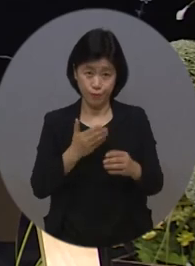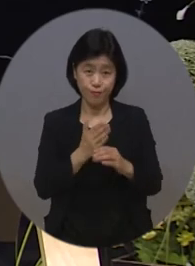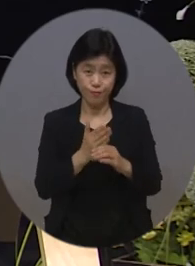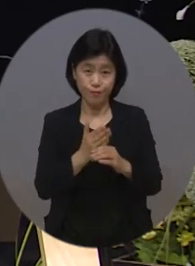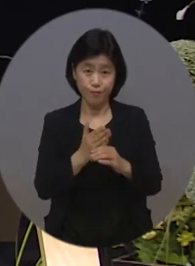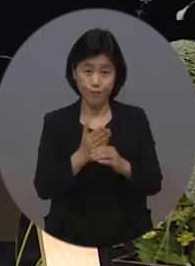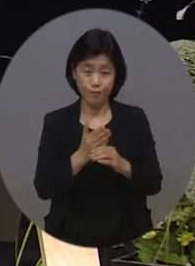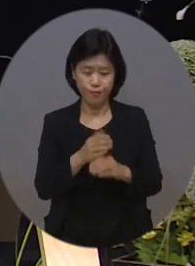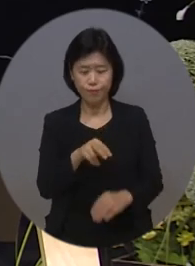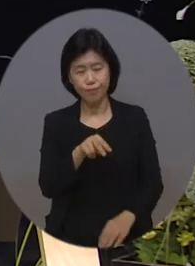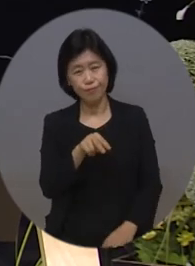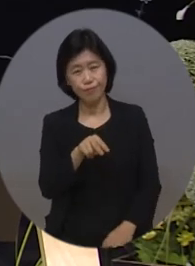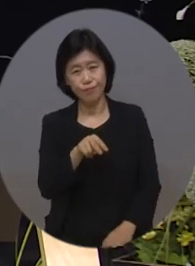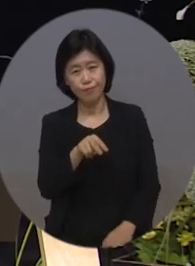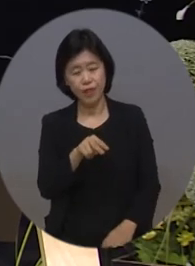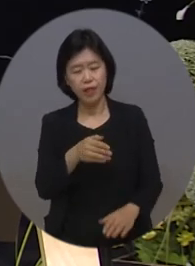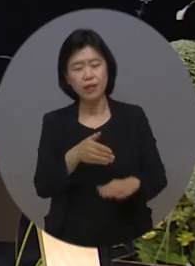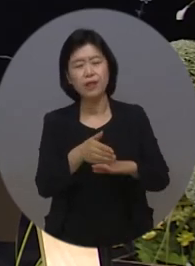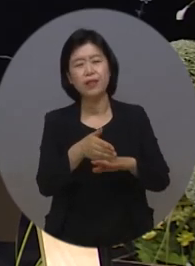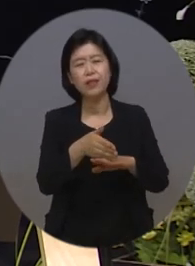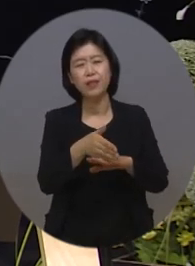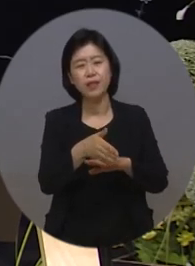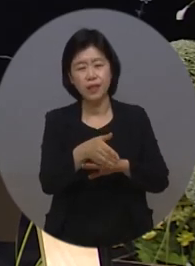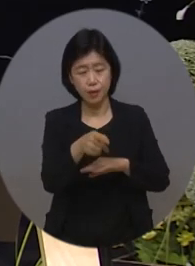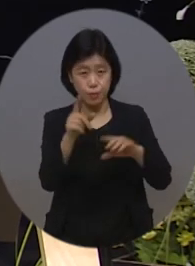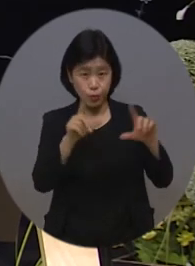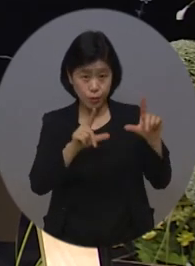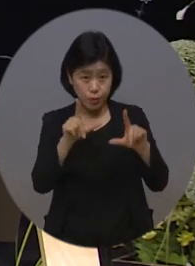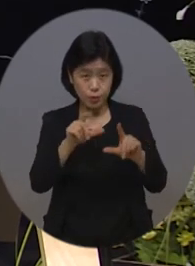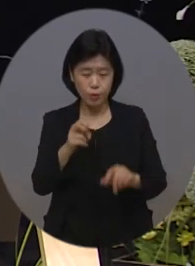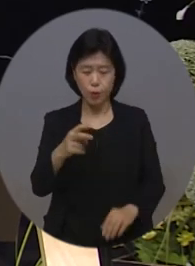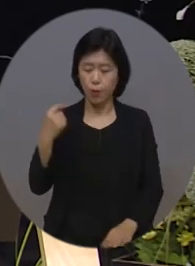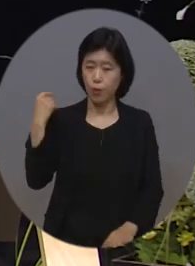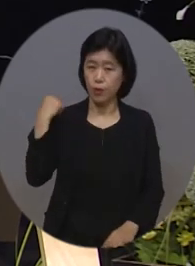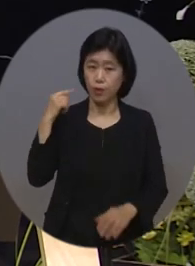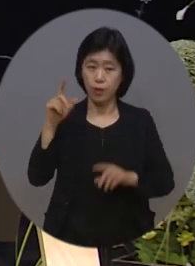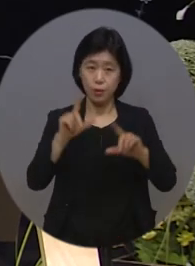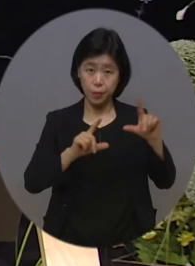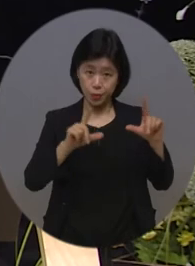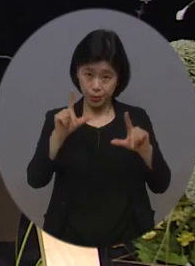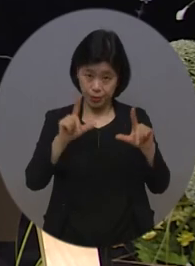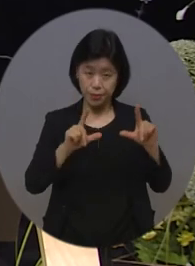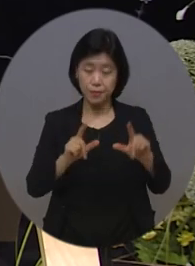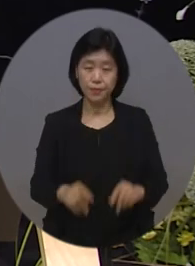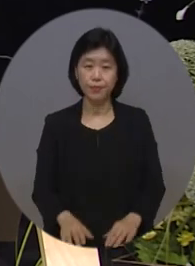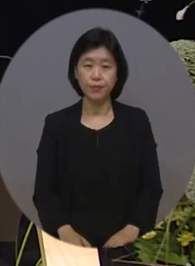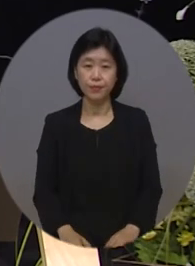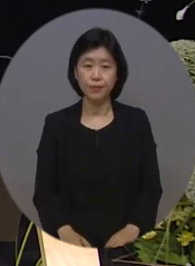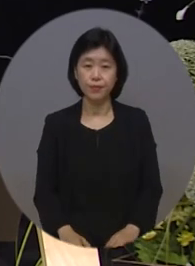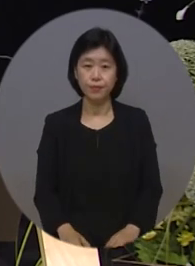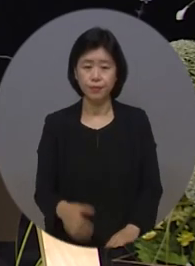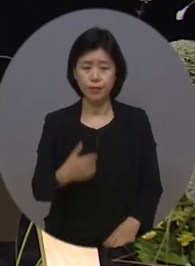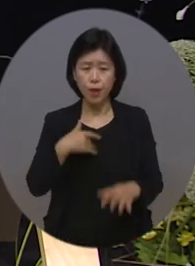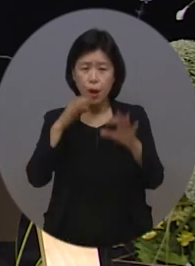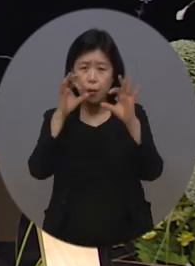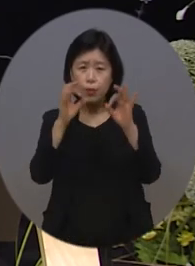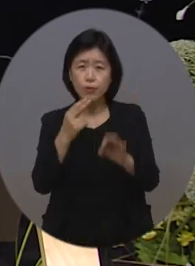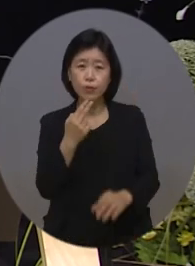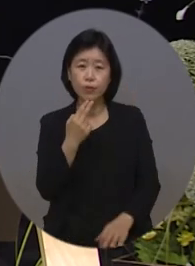바라보게 하는 것은 느림이며 뒷모습이며 타자입니다. 내가 볼 수 없는